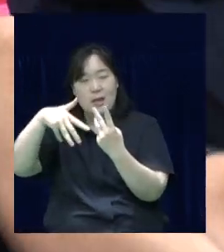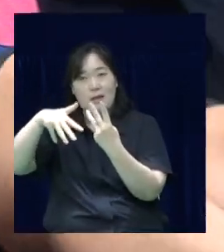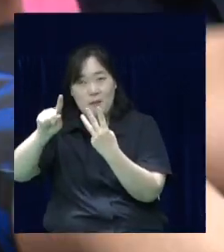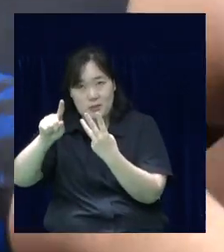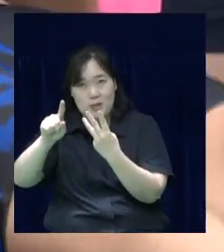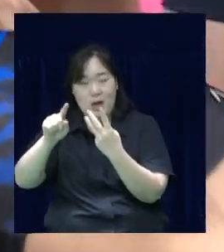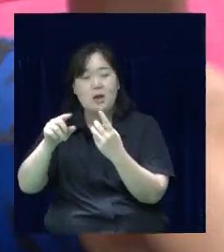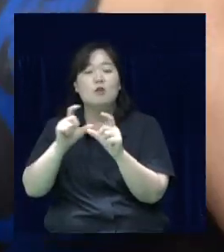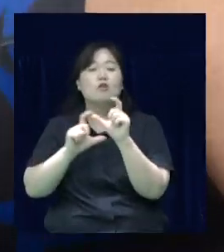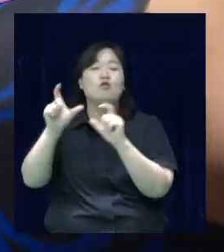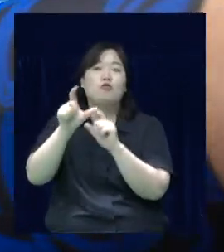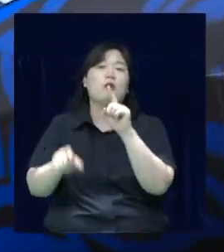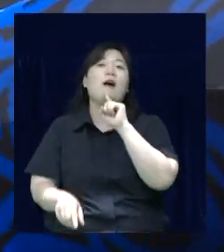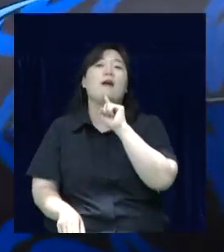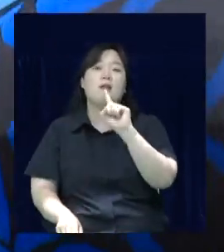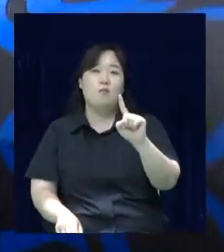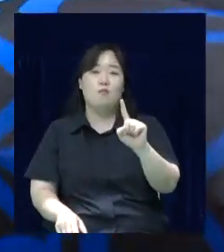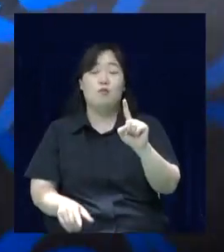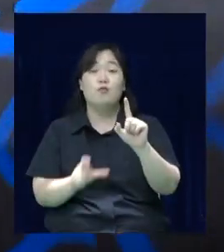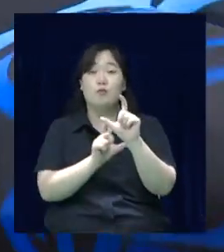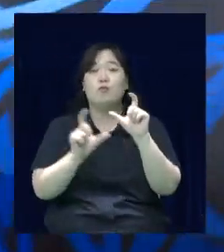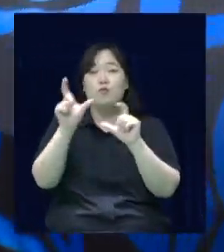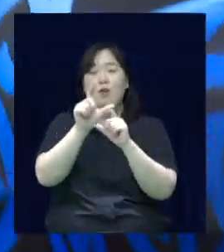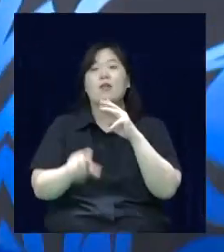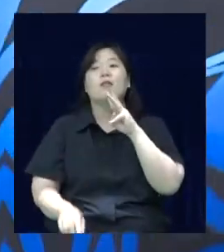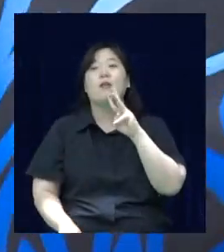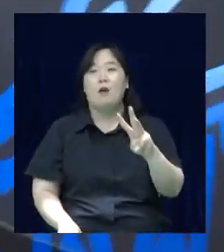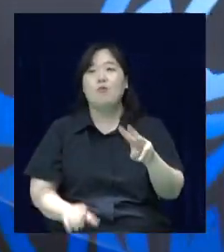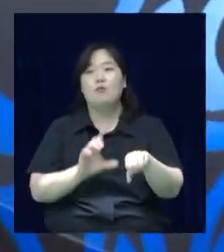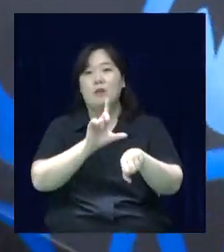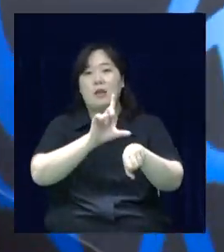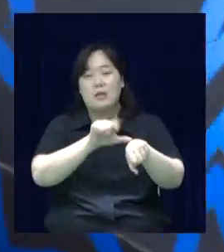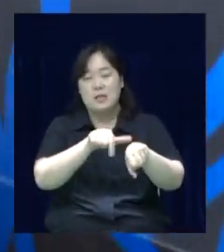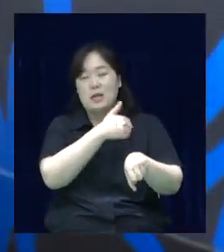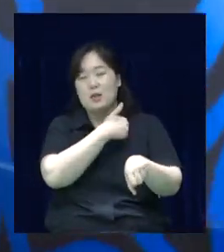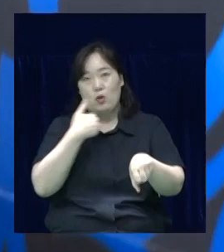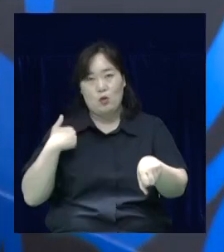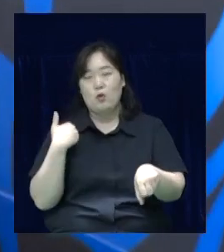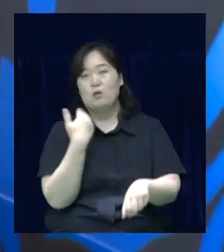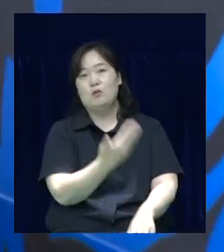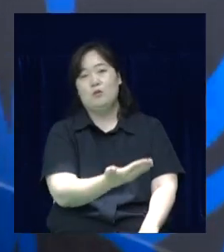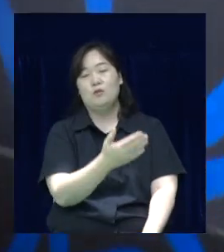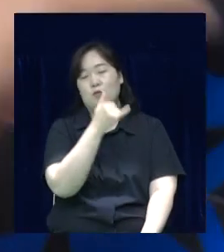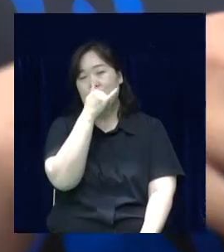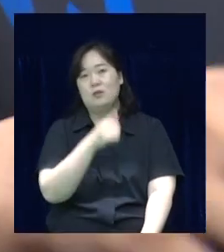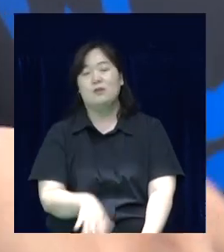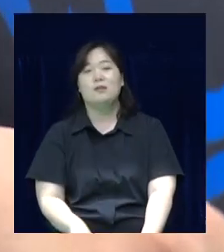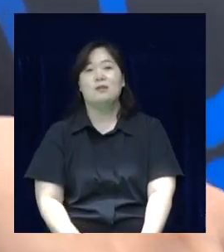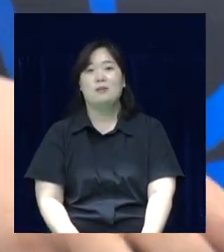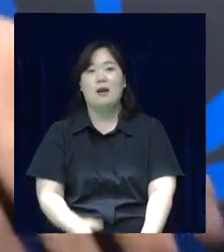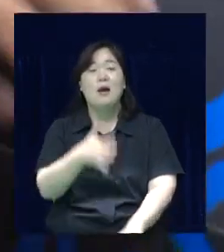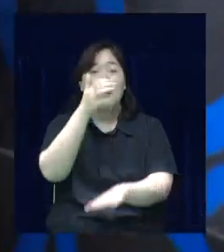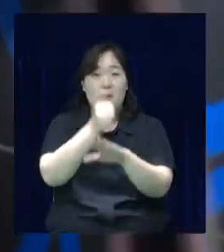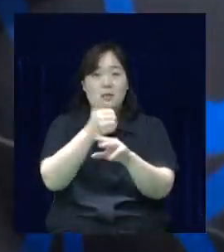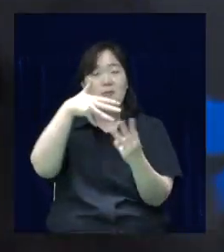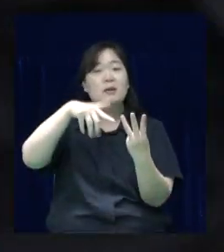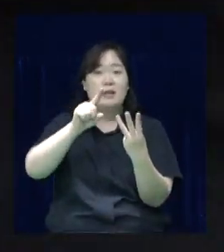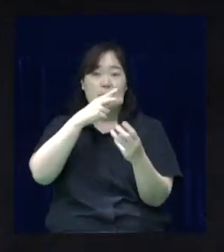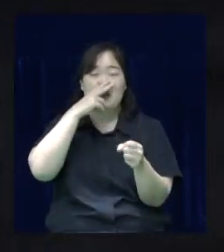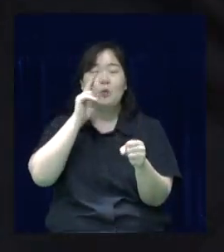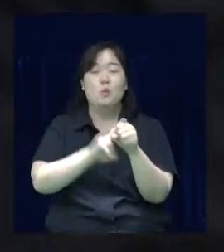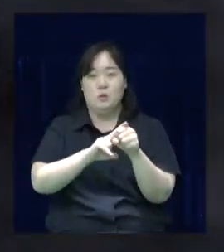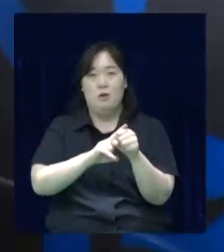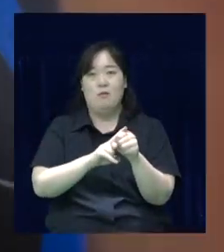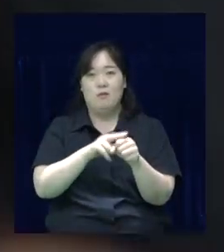줘서 3분의 시간이 주어지게 된 겁니다. 그렇습니다. 자, 이제 웨이트리프팅 이동명 선수 마지막 시도 3차 시도